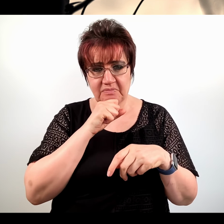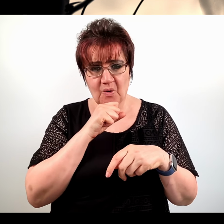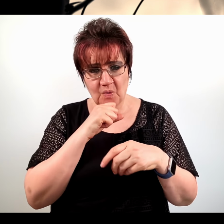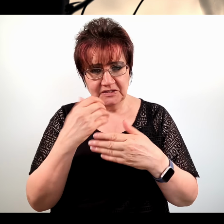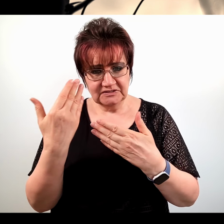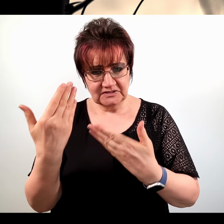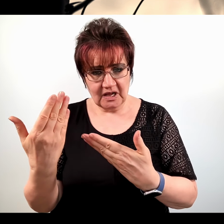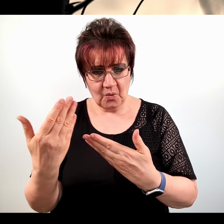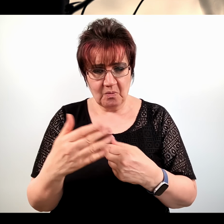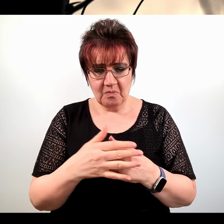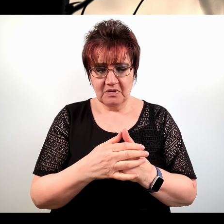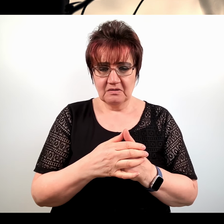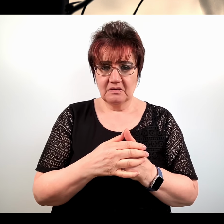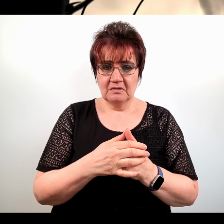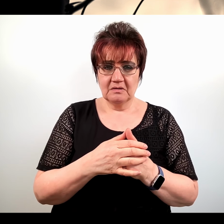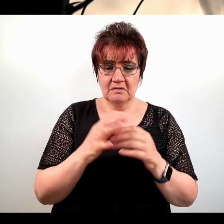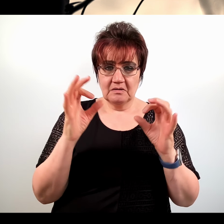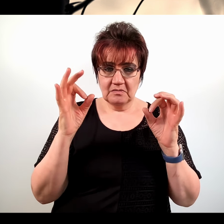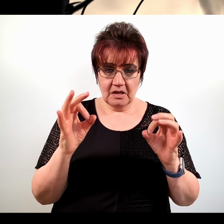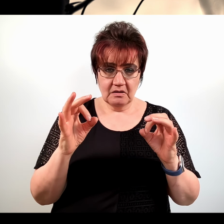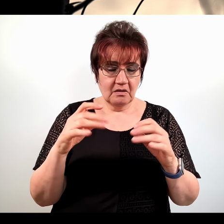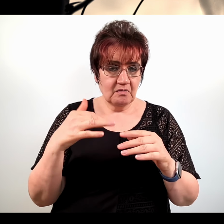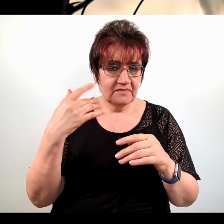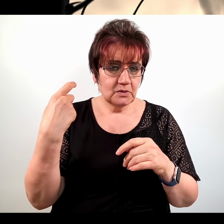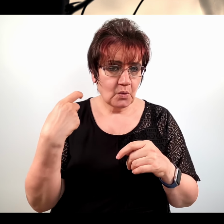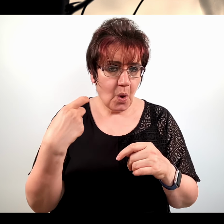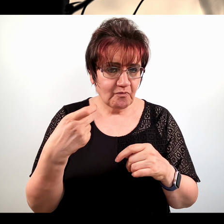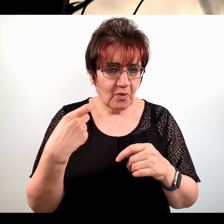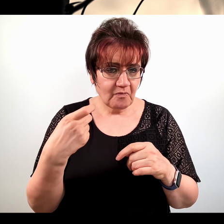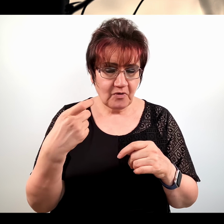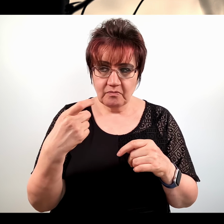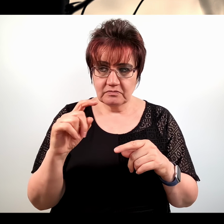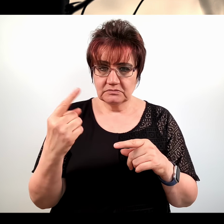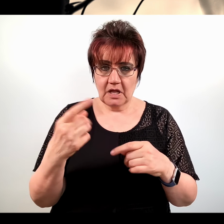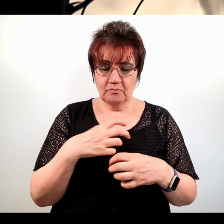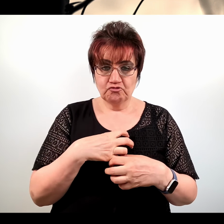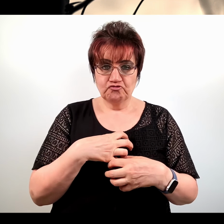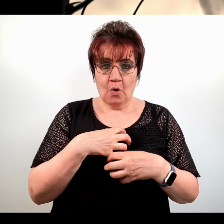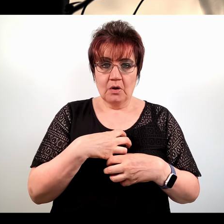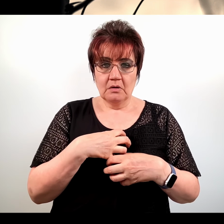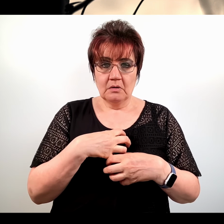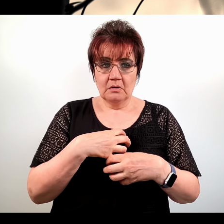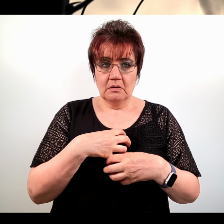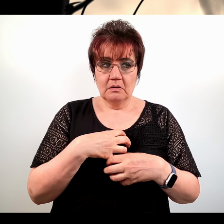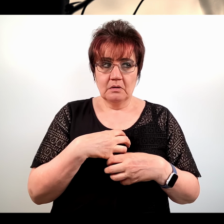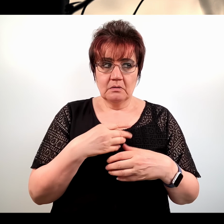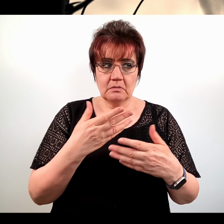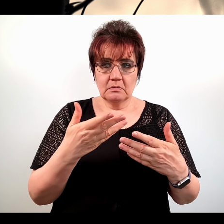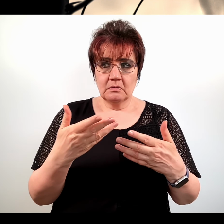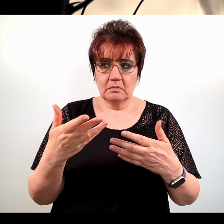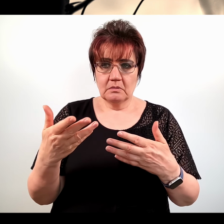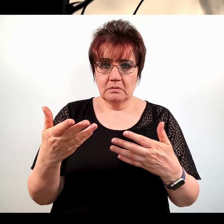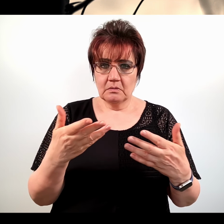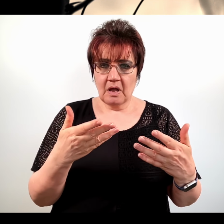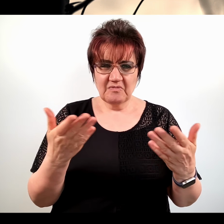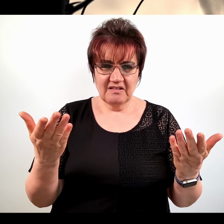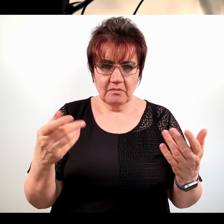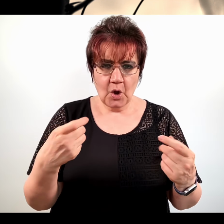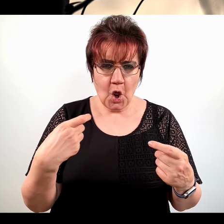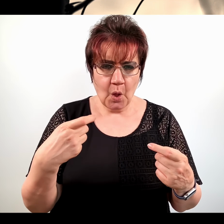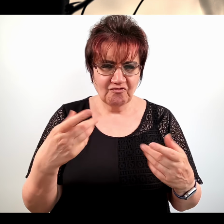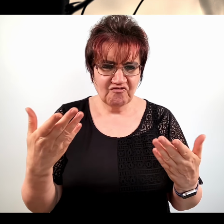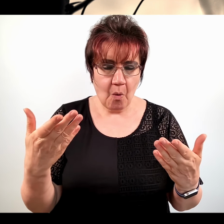Da klopfte es wieder einmal. Und der Bauer erschrak ein zweites Mal. Doch dieses Mal